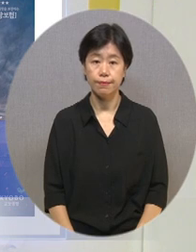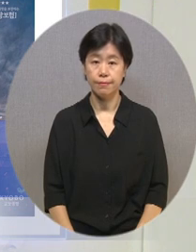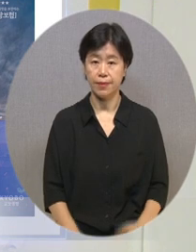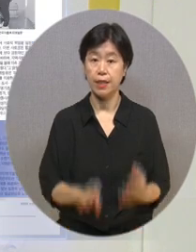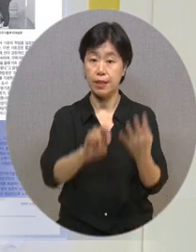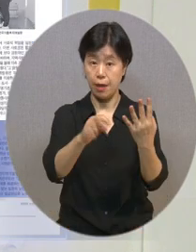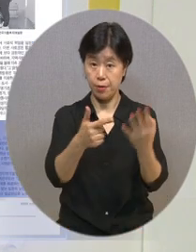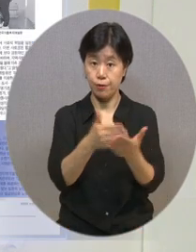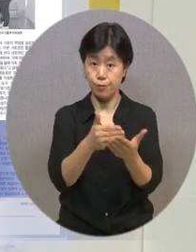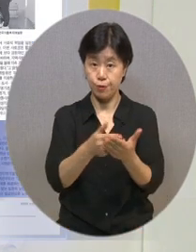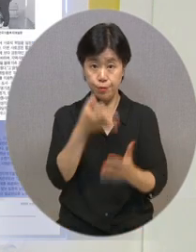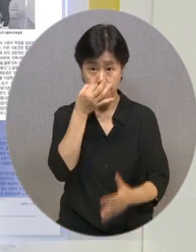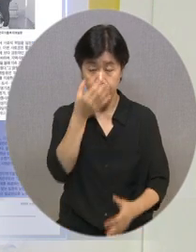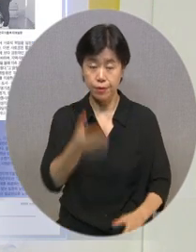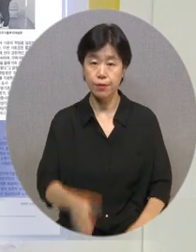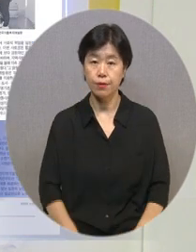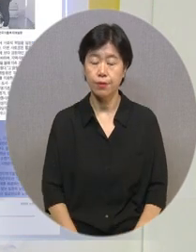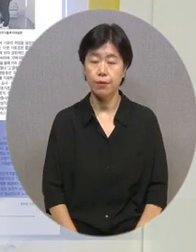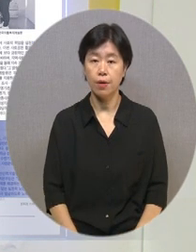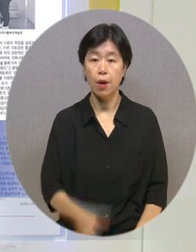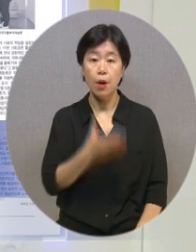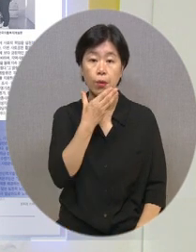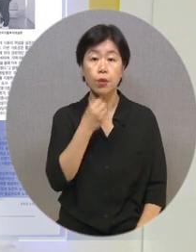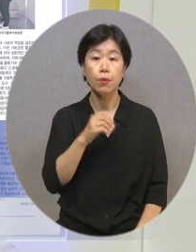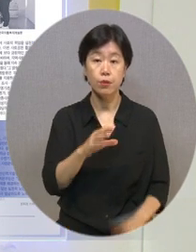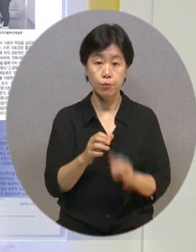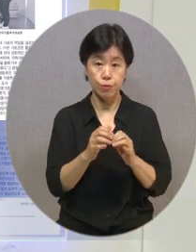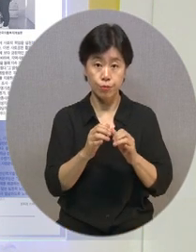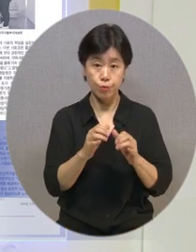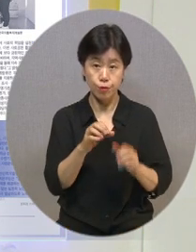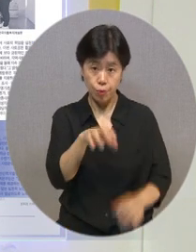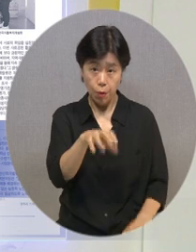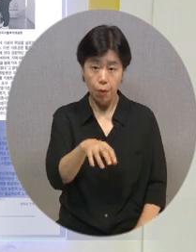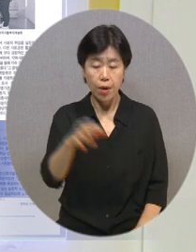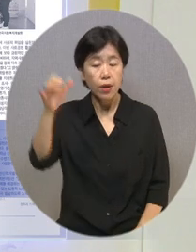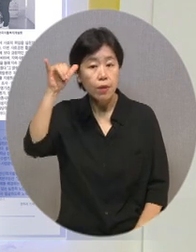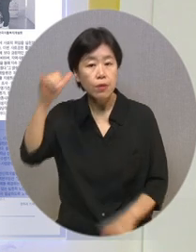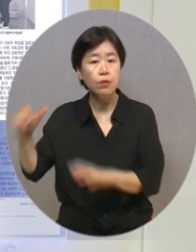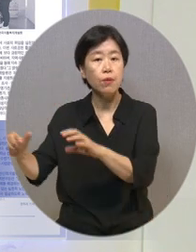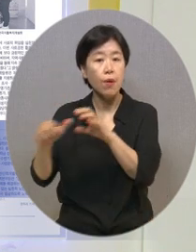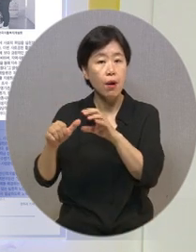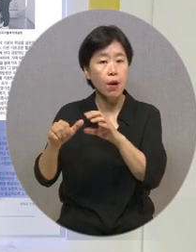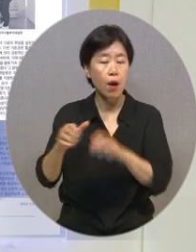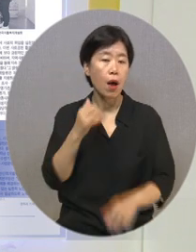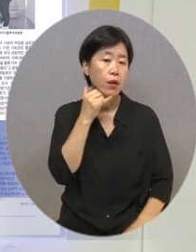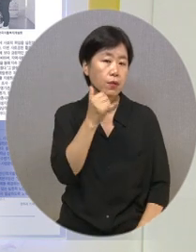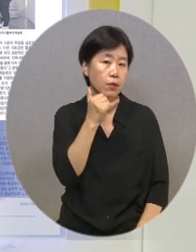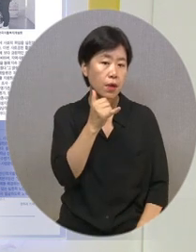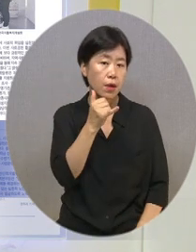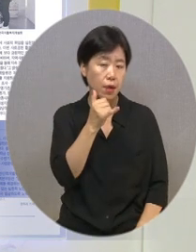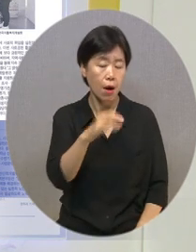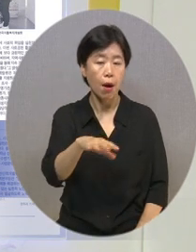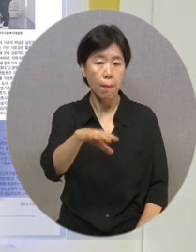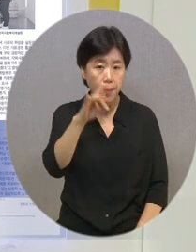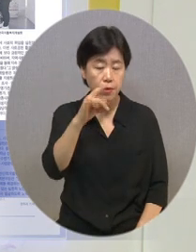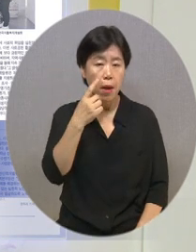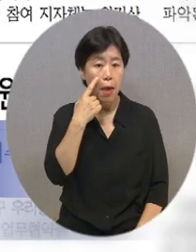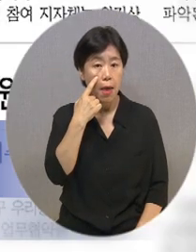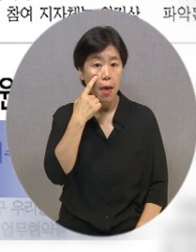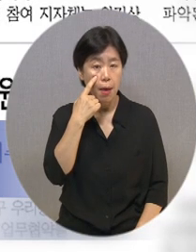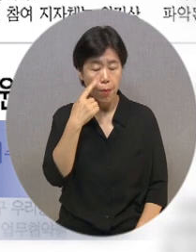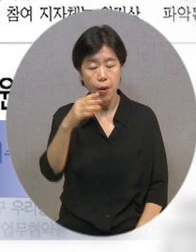장애 신문 면입니다 보건복지부가 인공지능을 활용해 전화로 초기 상담하는 시범 사업을